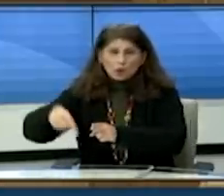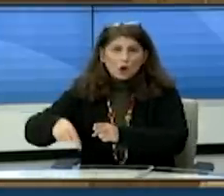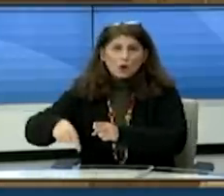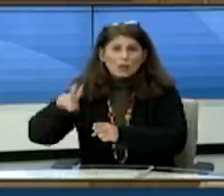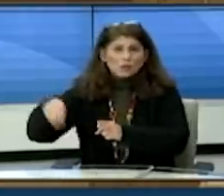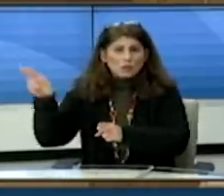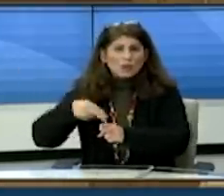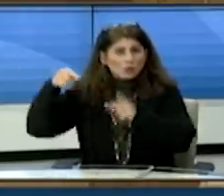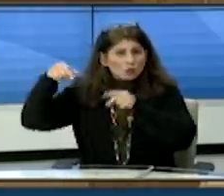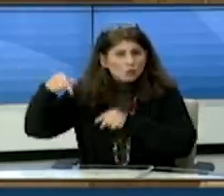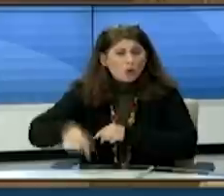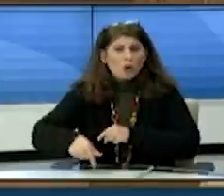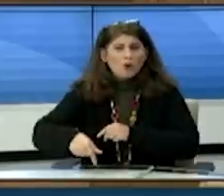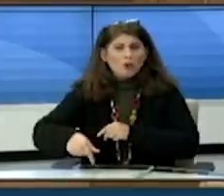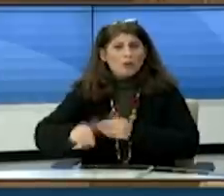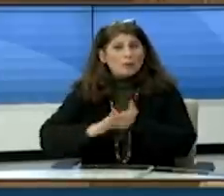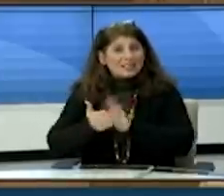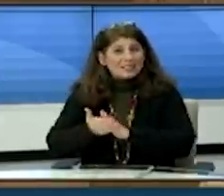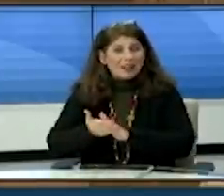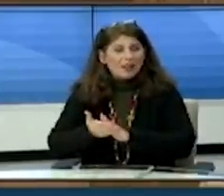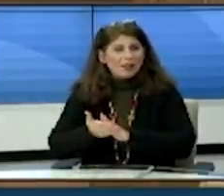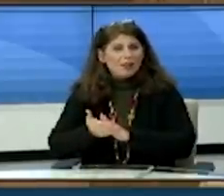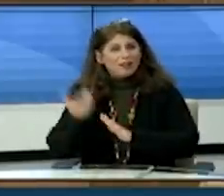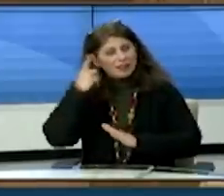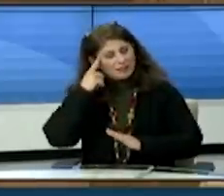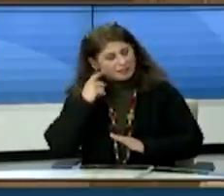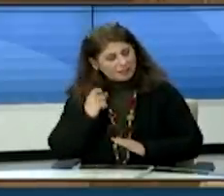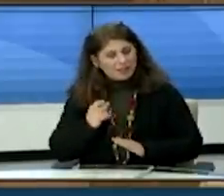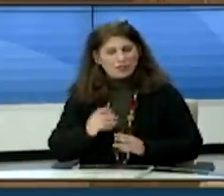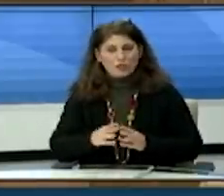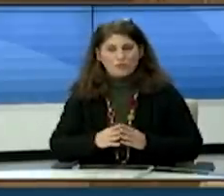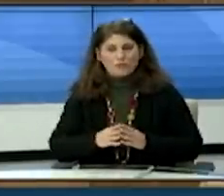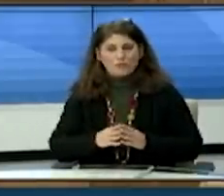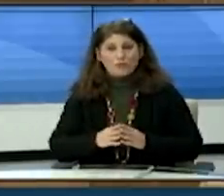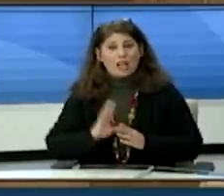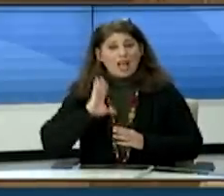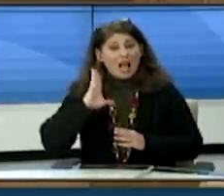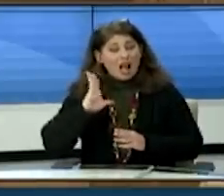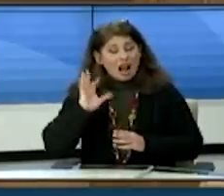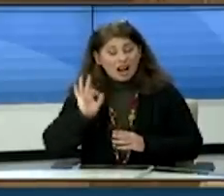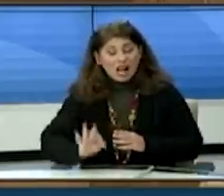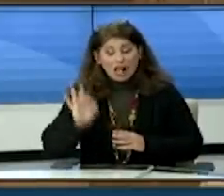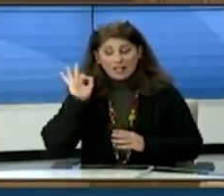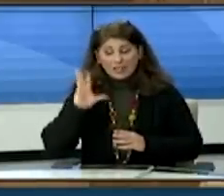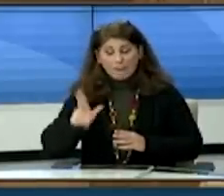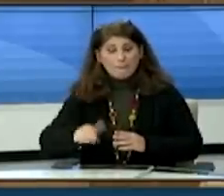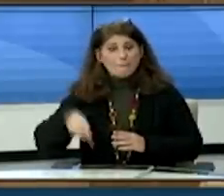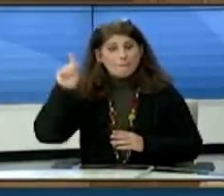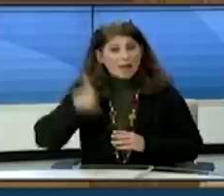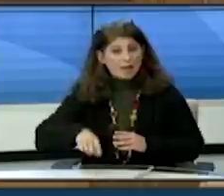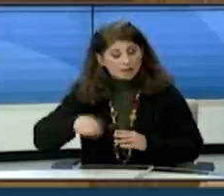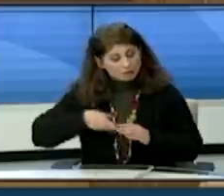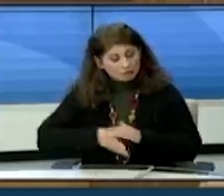τους ακυρώσουν τώρα και στην πράξη. Γιατί ξέρουν πως κάθε μέρα που περνάει,